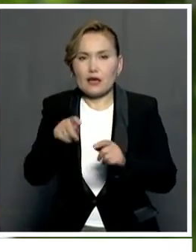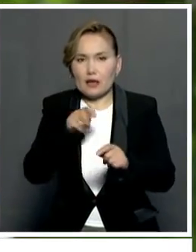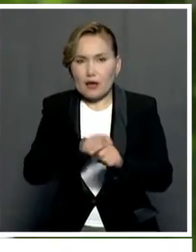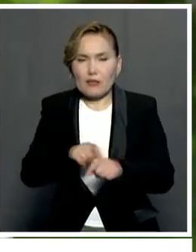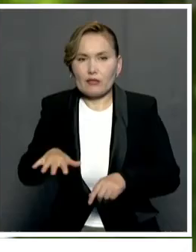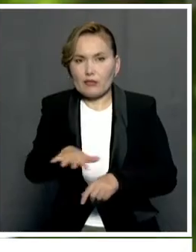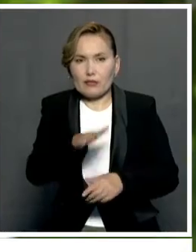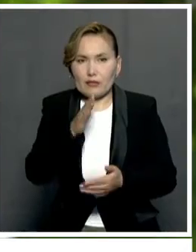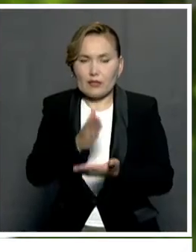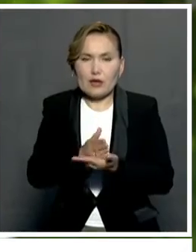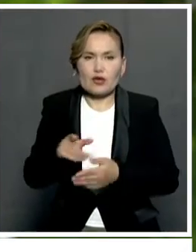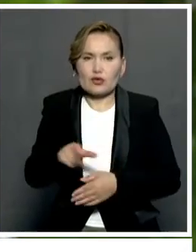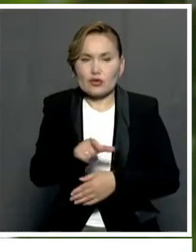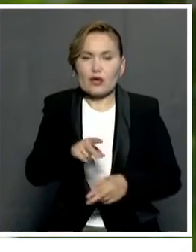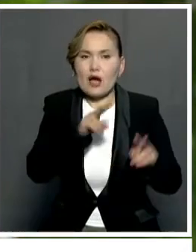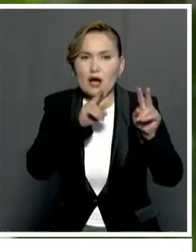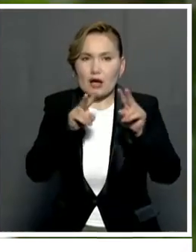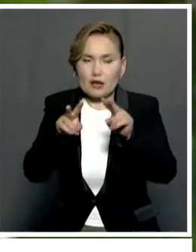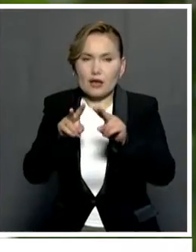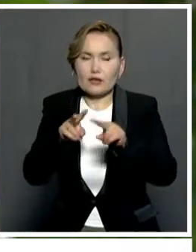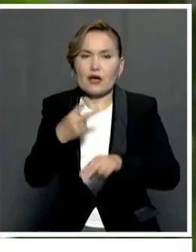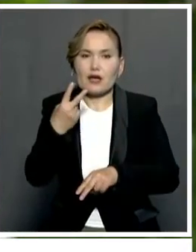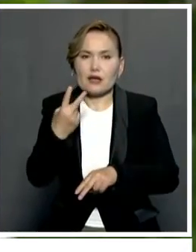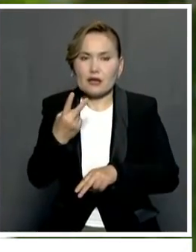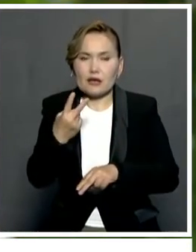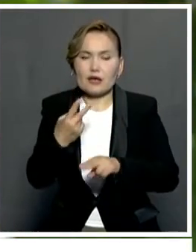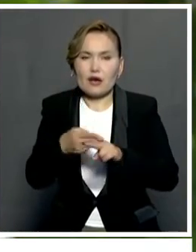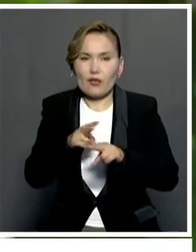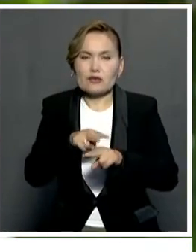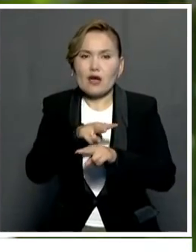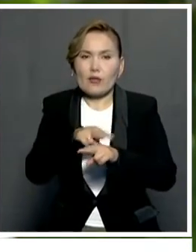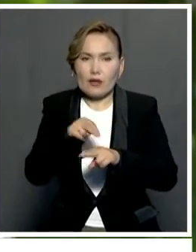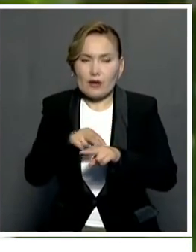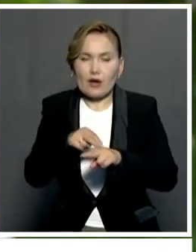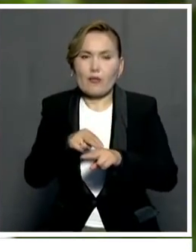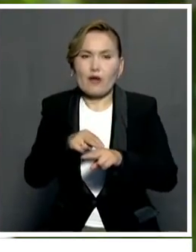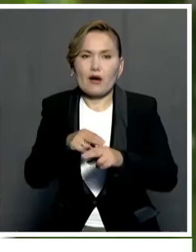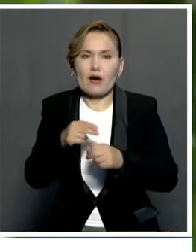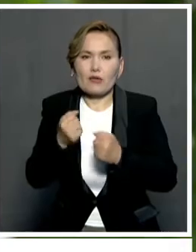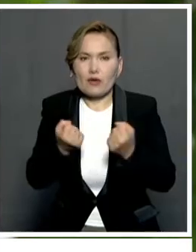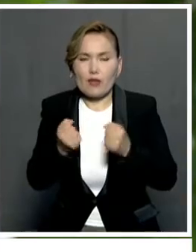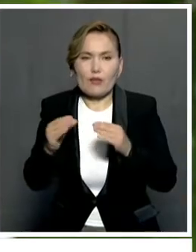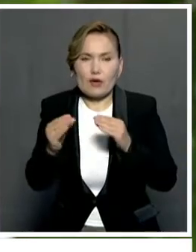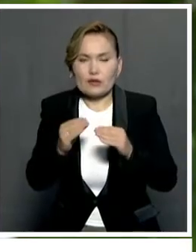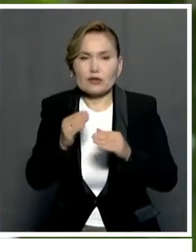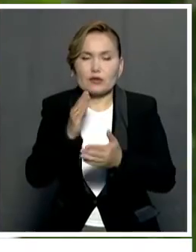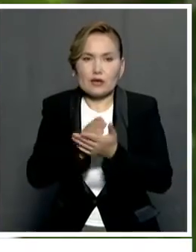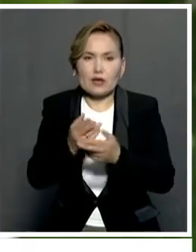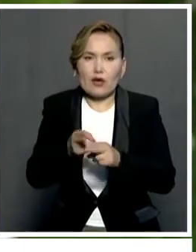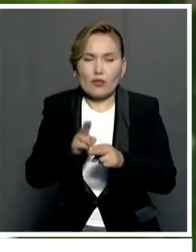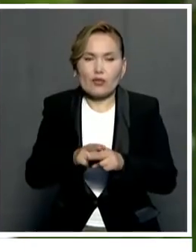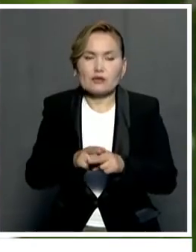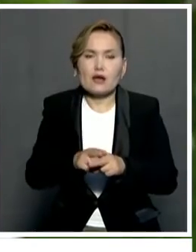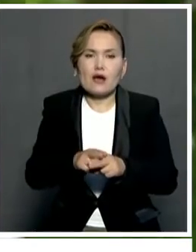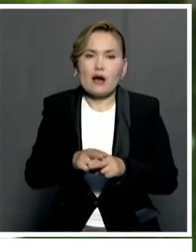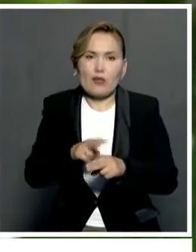бар. Соны қадағалайтын өзі 2-3 жылжымалы көлік бақылау бекеті, оның біреуі қаланың ішінде жұмыс істейтін болса, біреуі сол трассаның бойында жұмыс